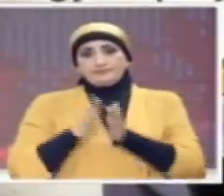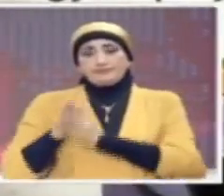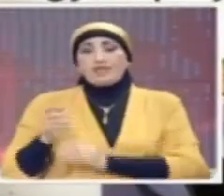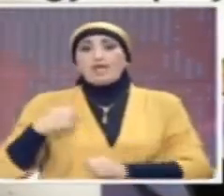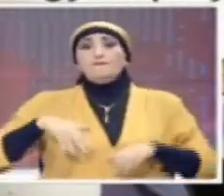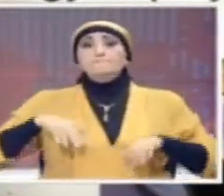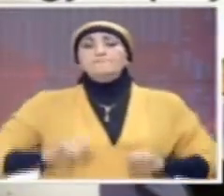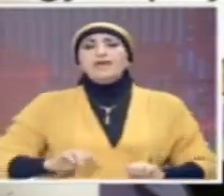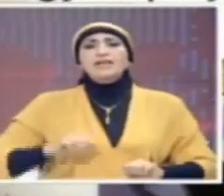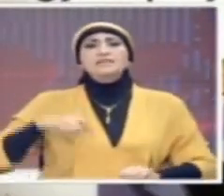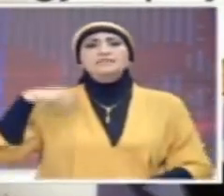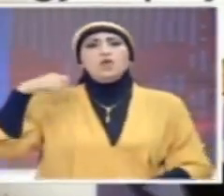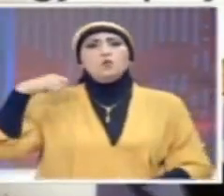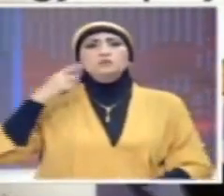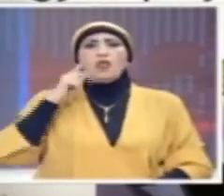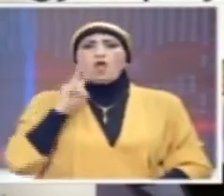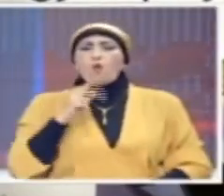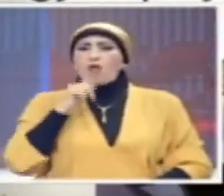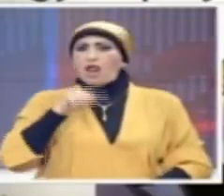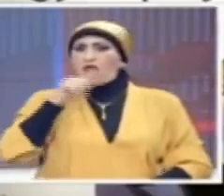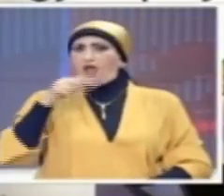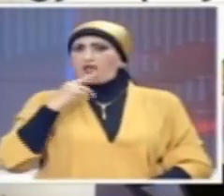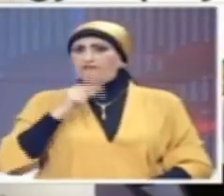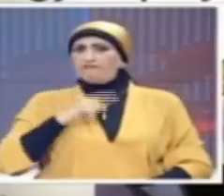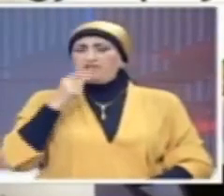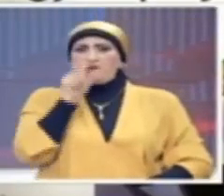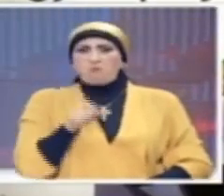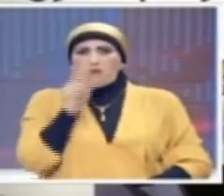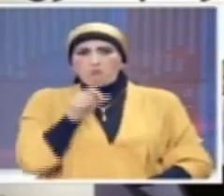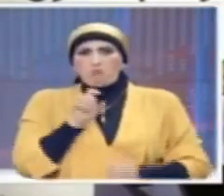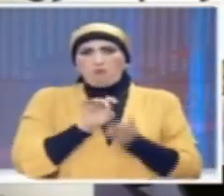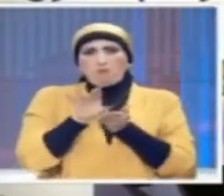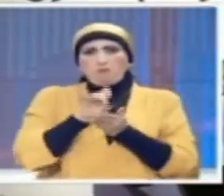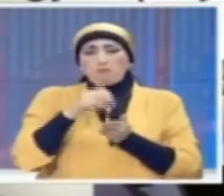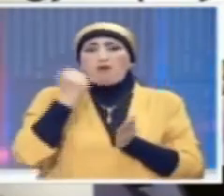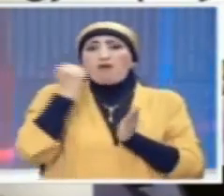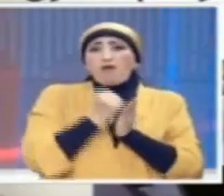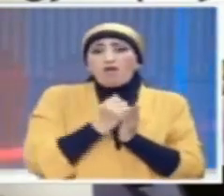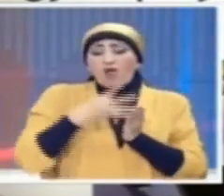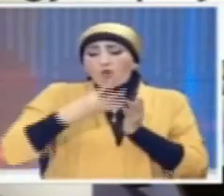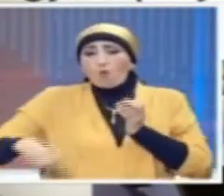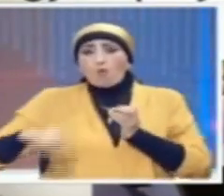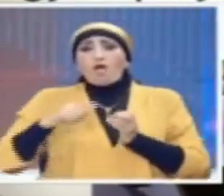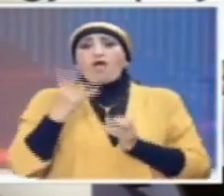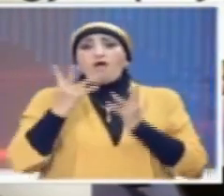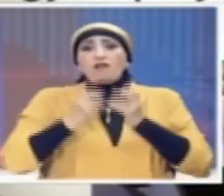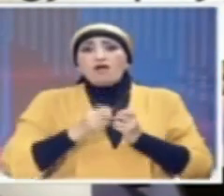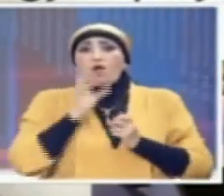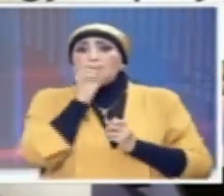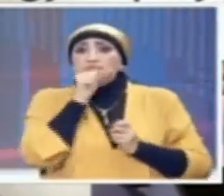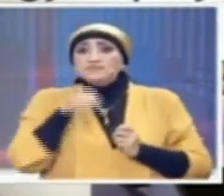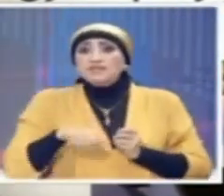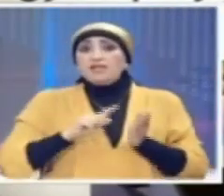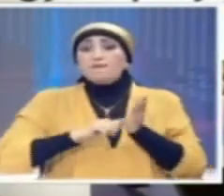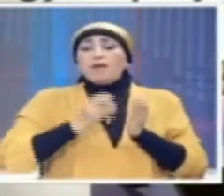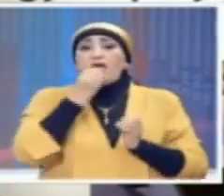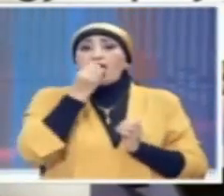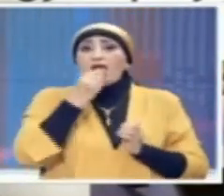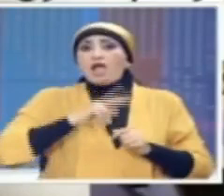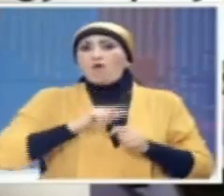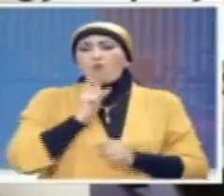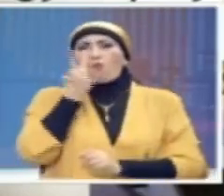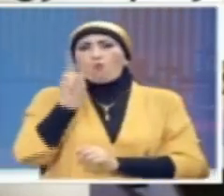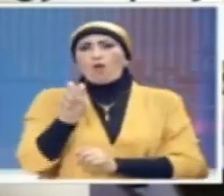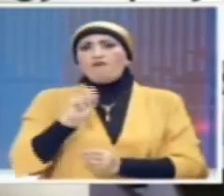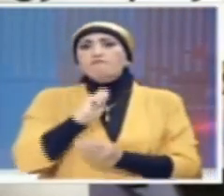مجلس الوزراء ينفي ما تردد عن استبعاد المواطنين من الدعم التمويني حال فقدان الرقم السري للبطاقة التموينية وإيقاف الصرف